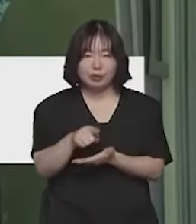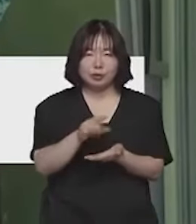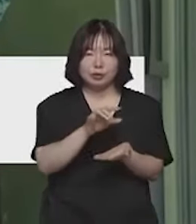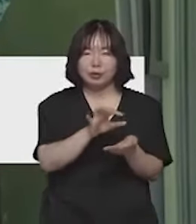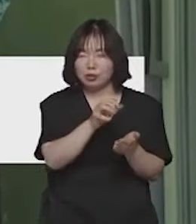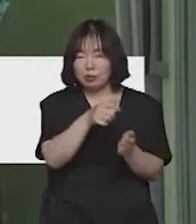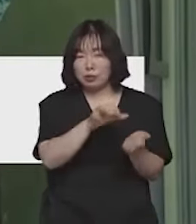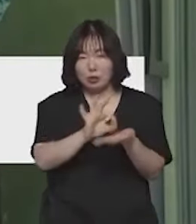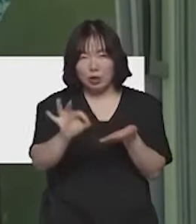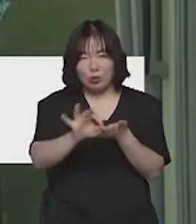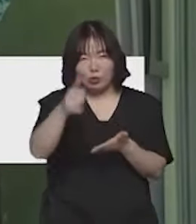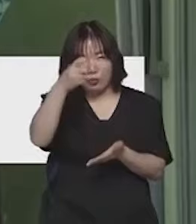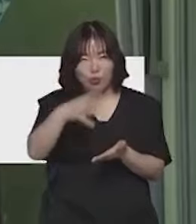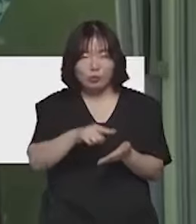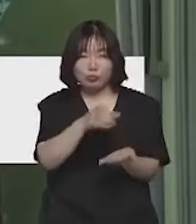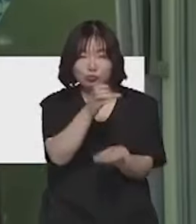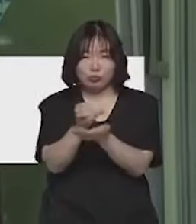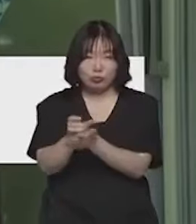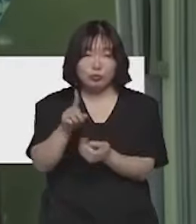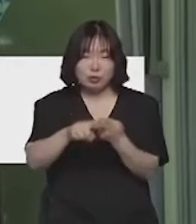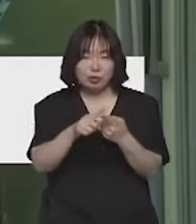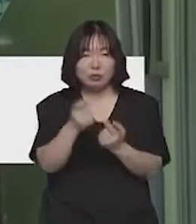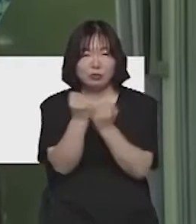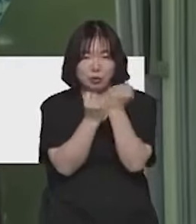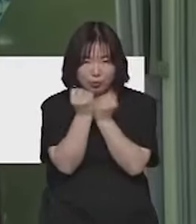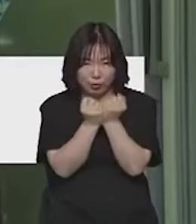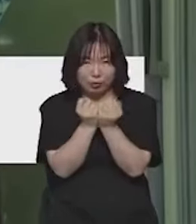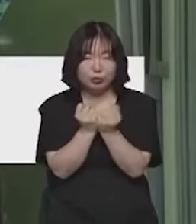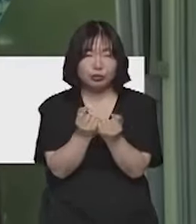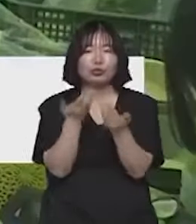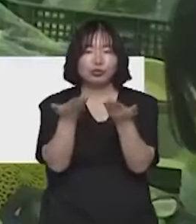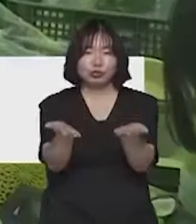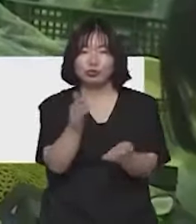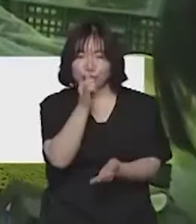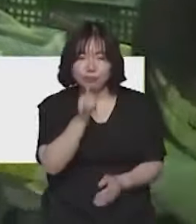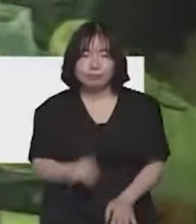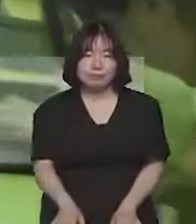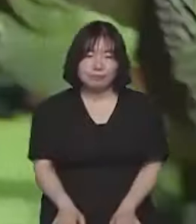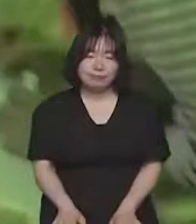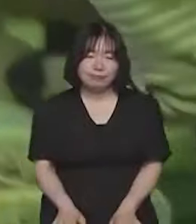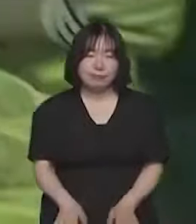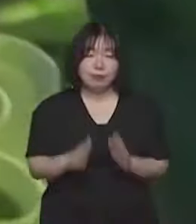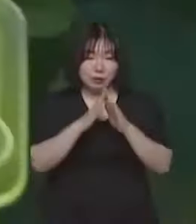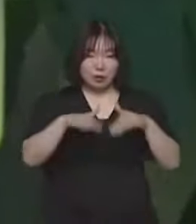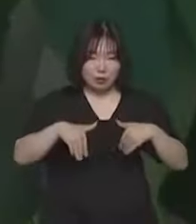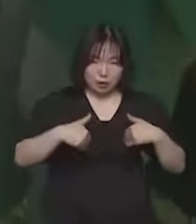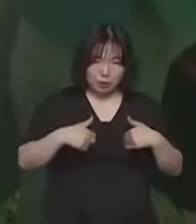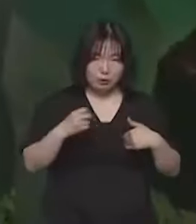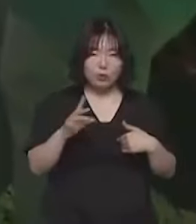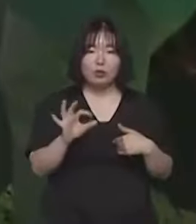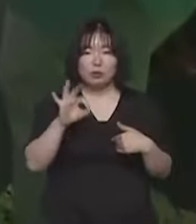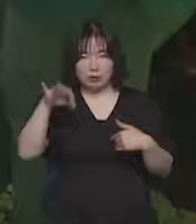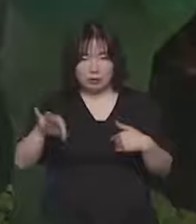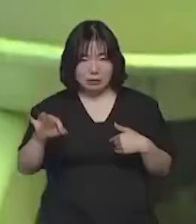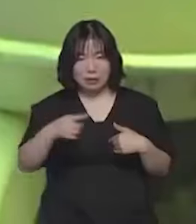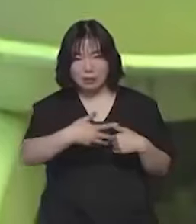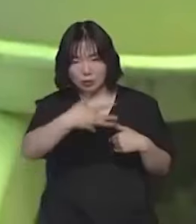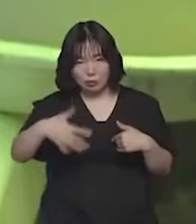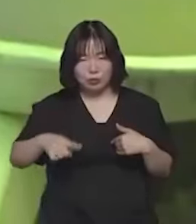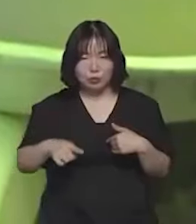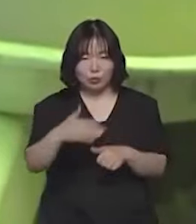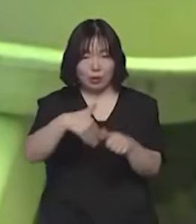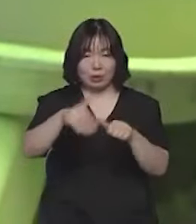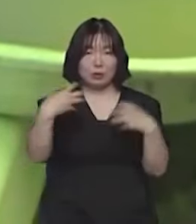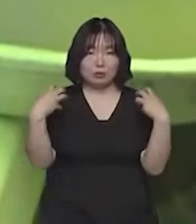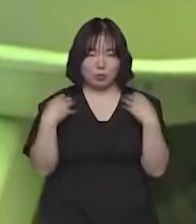다회용품 말씀드리면서 다시 수거하는 것까지 친절하게 설명하고 있습니다. 전남도와 영산강 유역환경청은